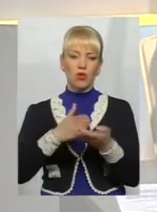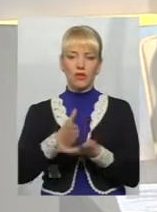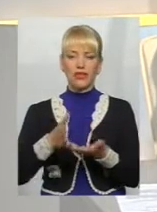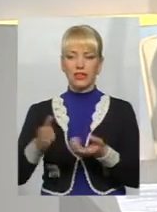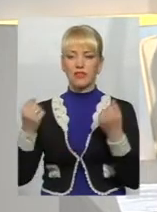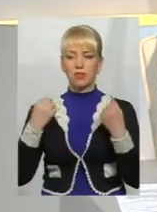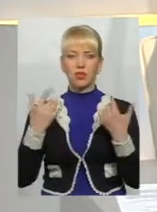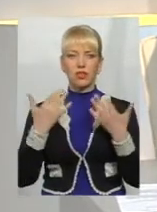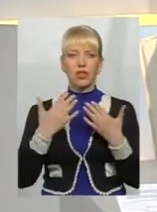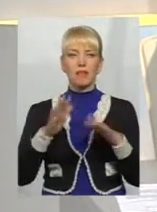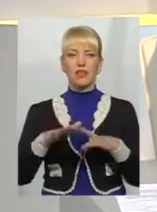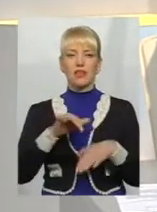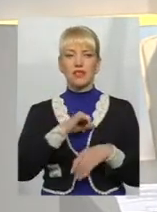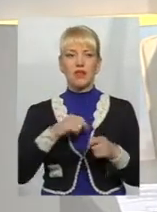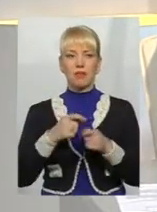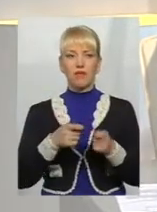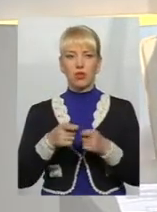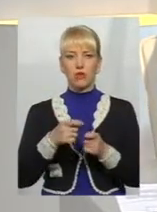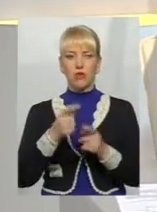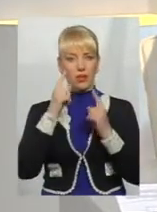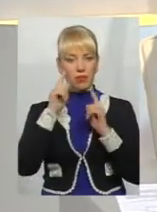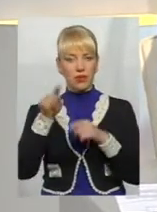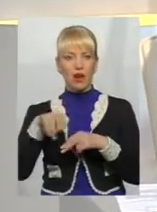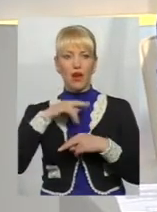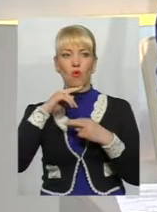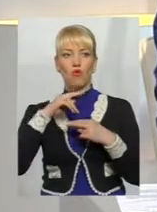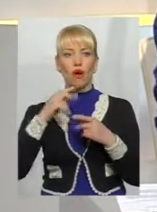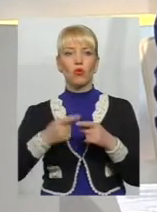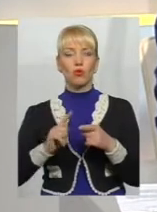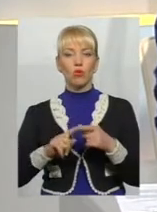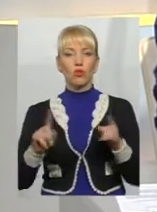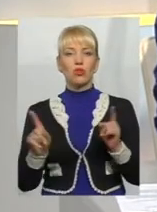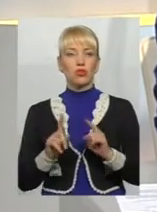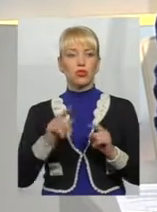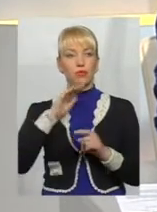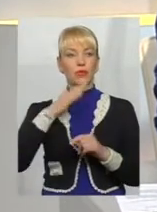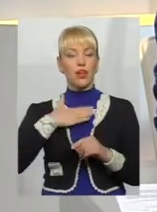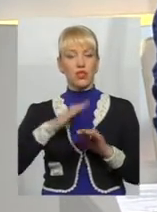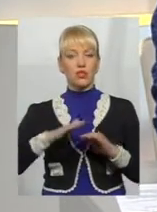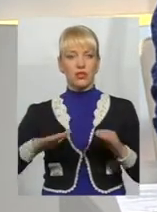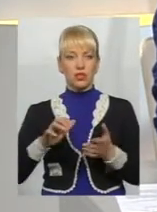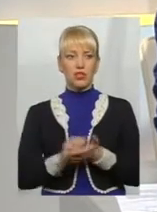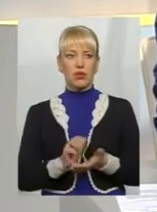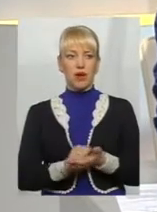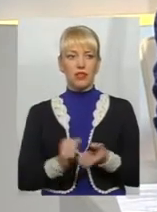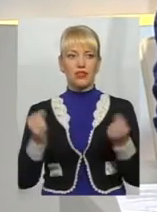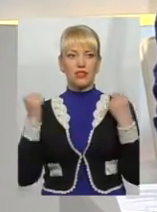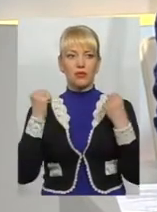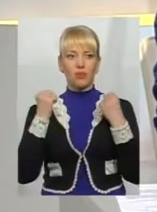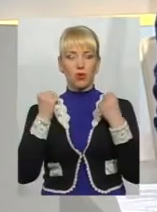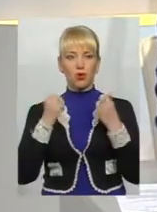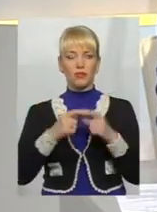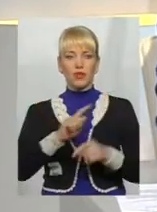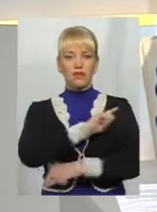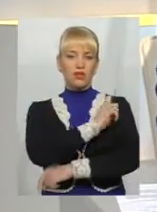місцевого самоврядування приділяють увагу тому, аби наші діти займалися спортом,